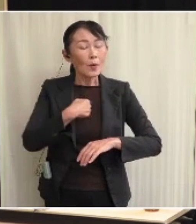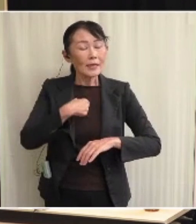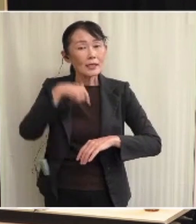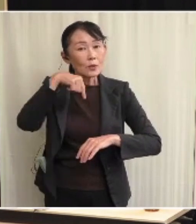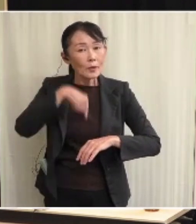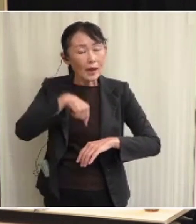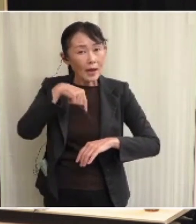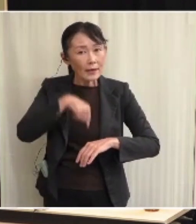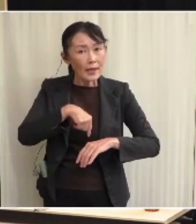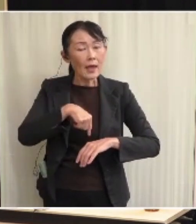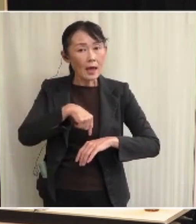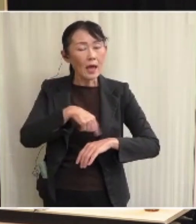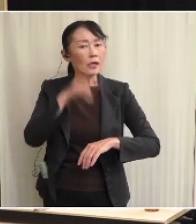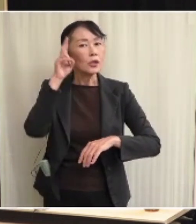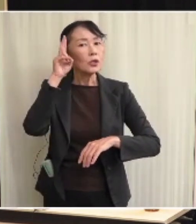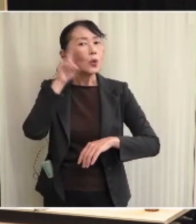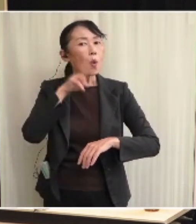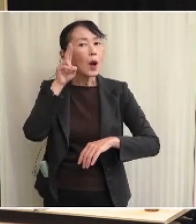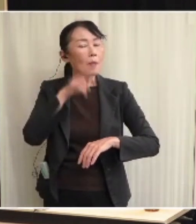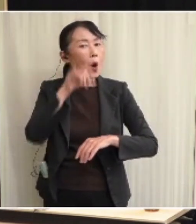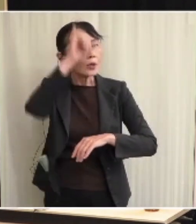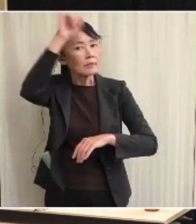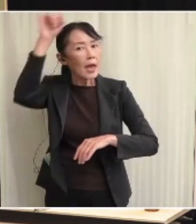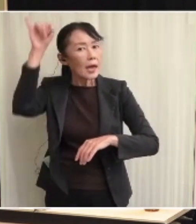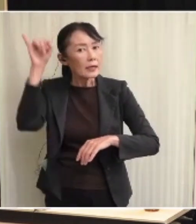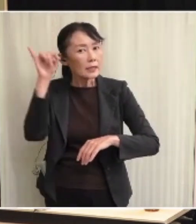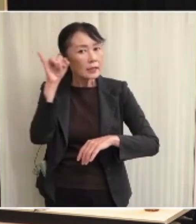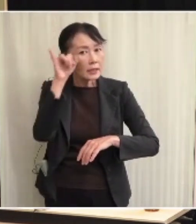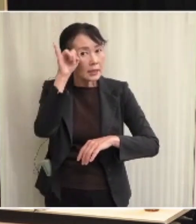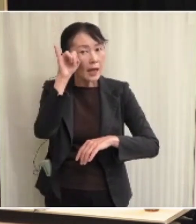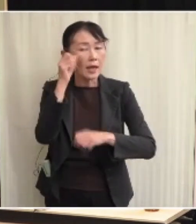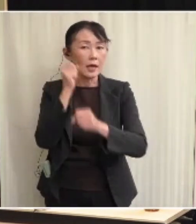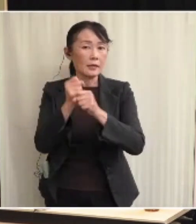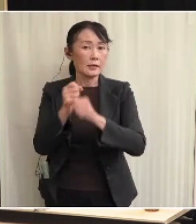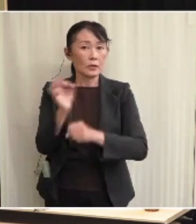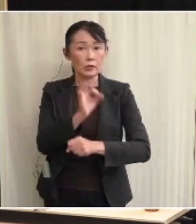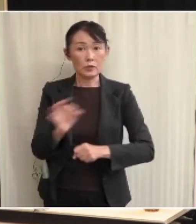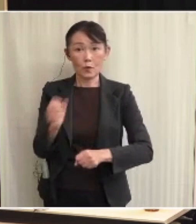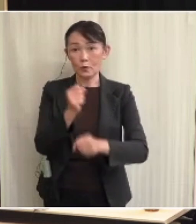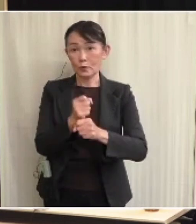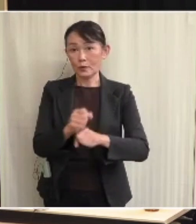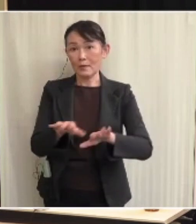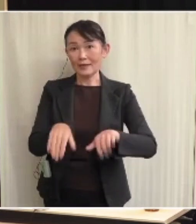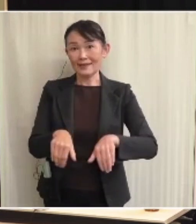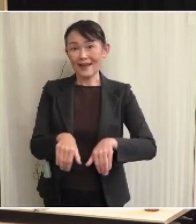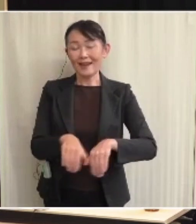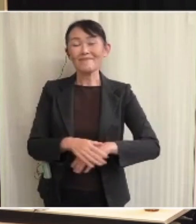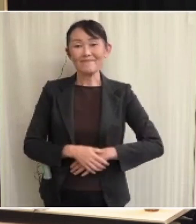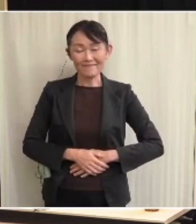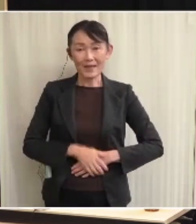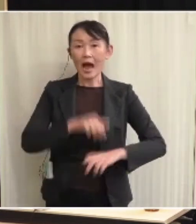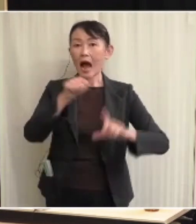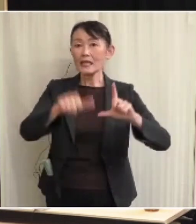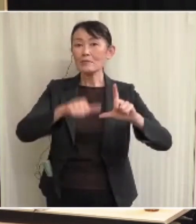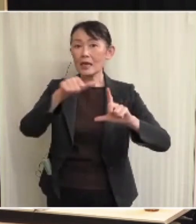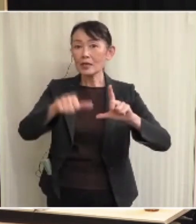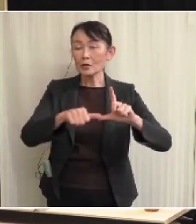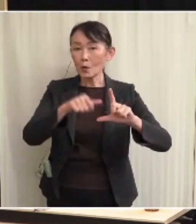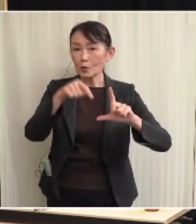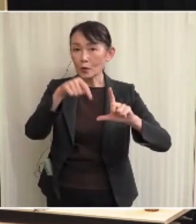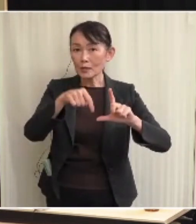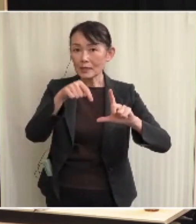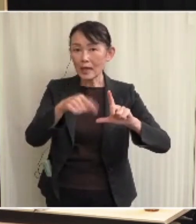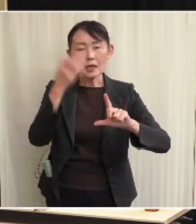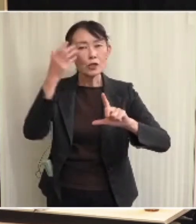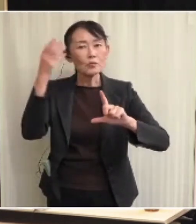で、アニメーションとして子どもたちに夢を持ってもらいたいというのは実はこの町だったというのは正直なところでございます